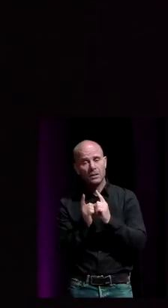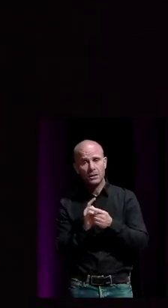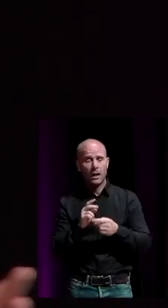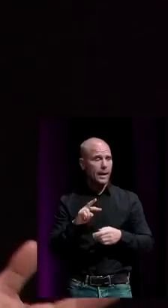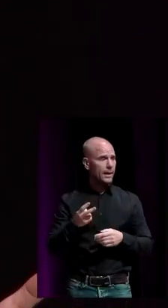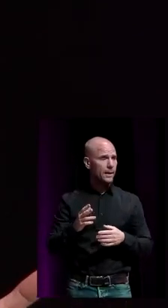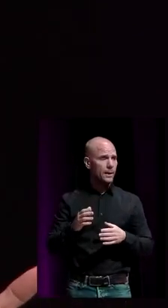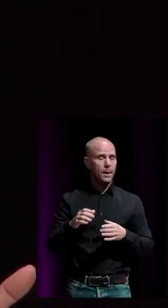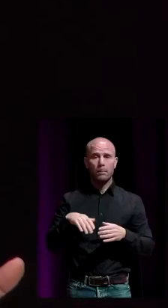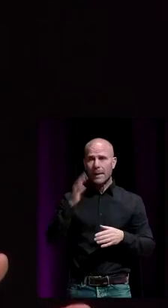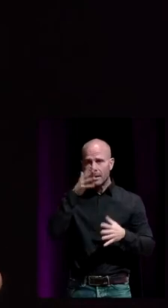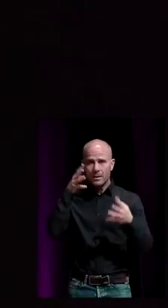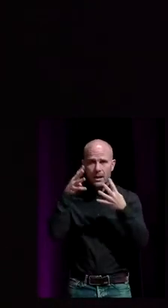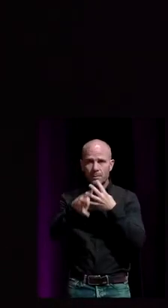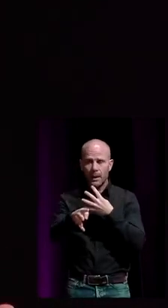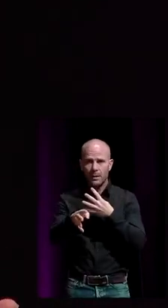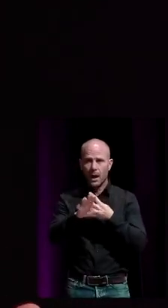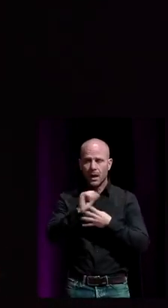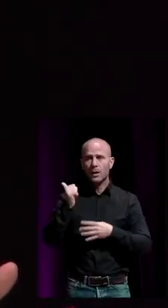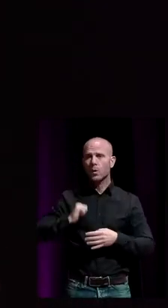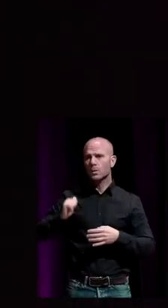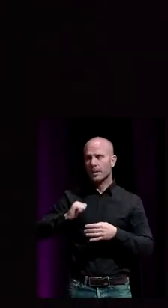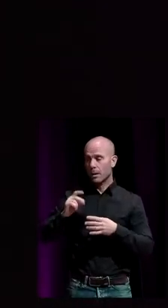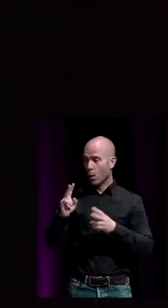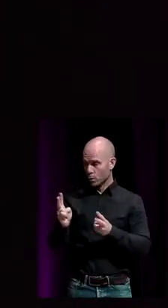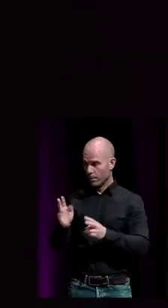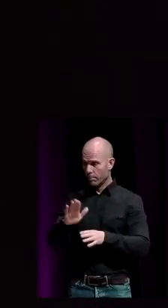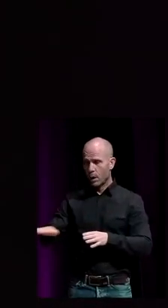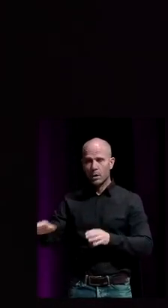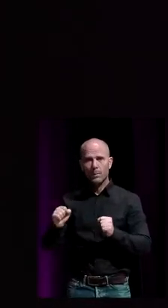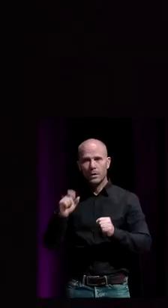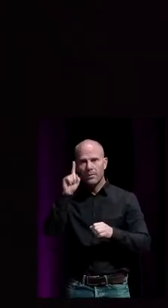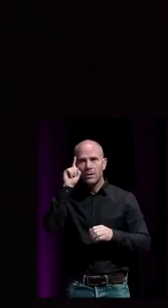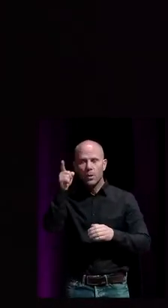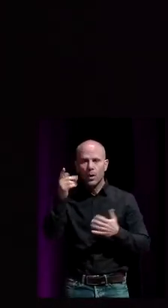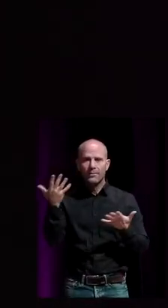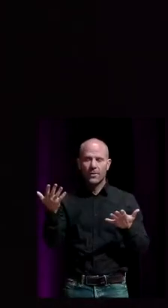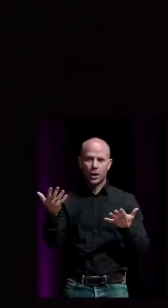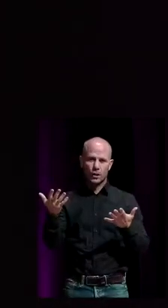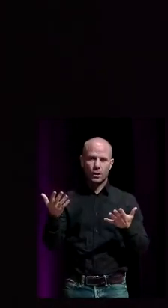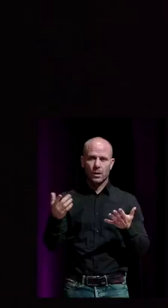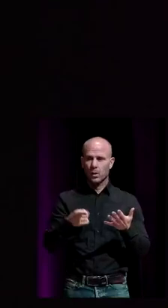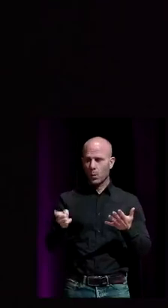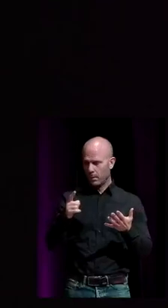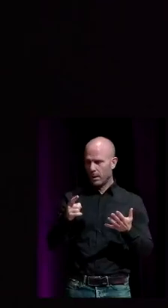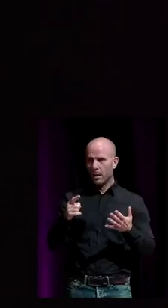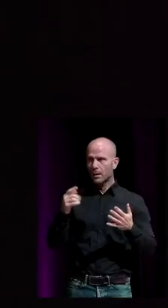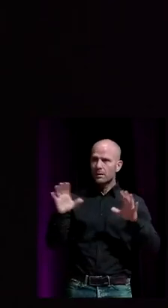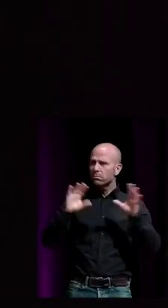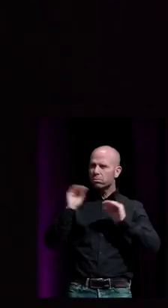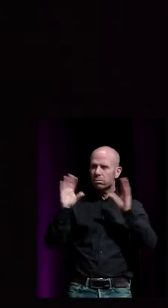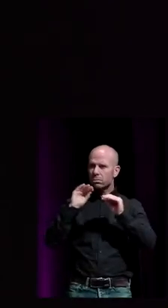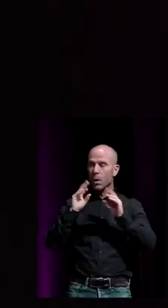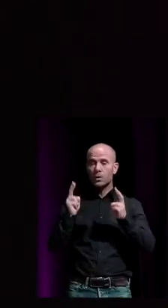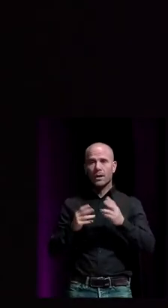att mer transparens så att alla konsumenter, även barnen, får förståelse av vad det är som de utsätts för. Och får hjälp